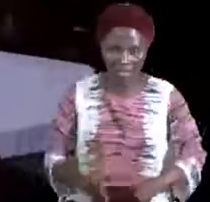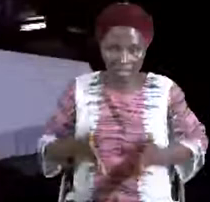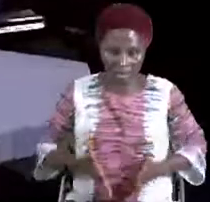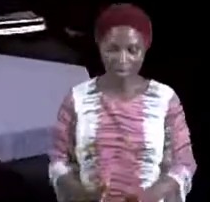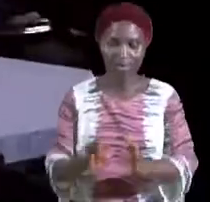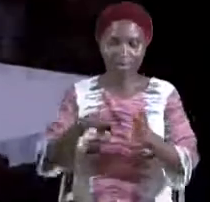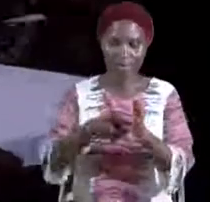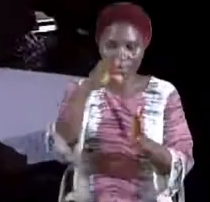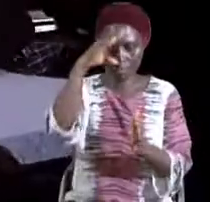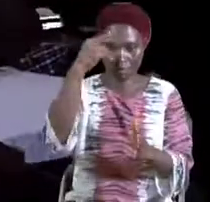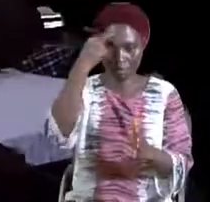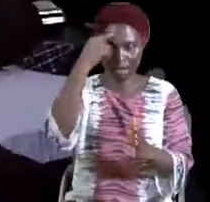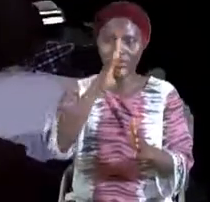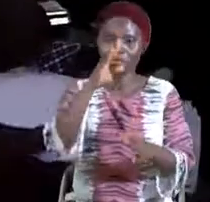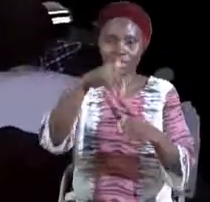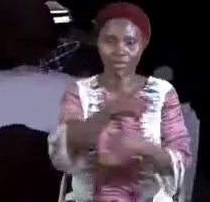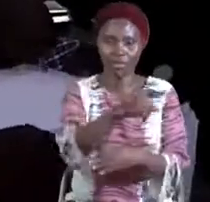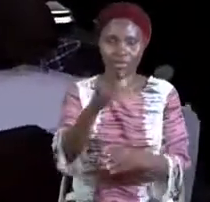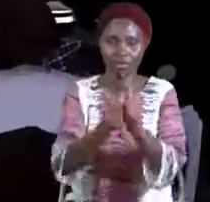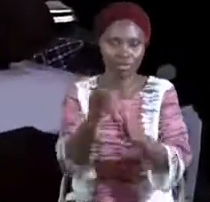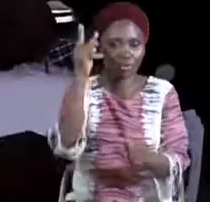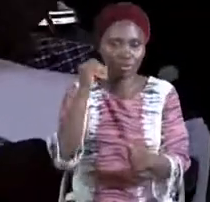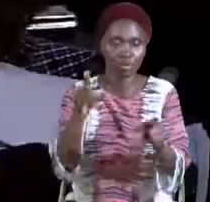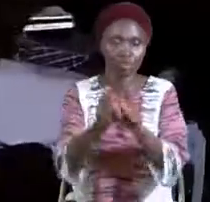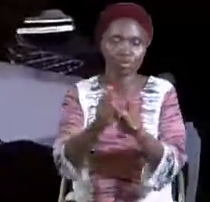qui étaient en Jésus-Christ.